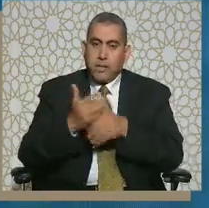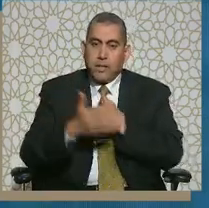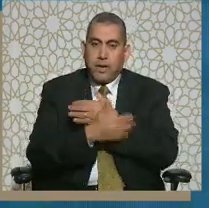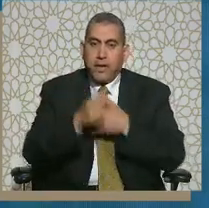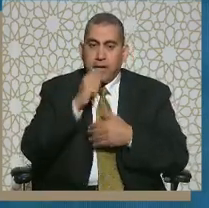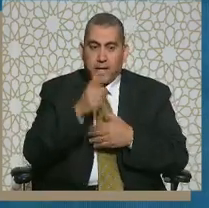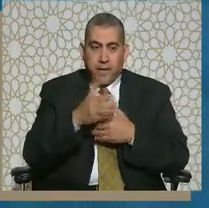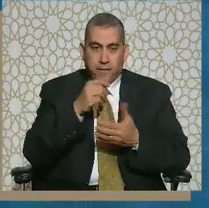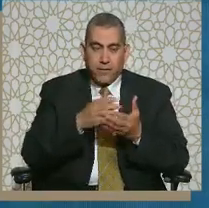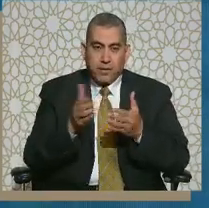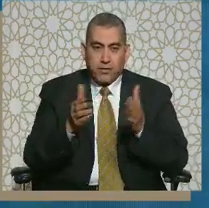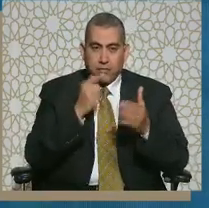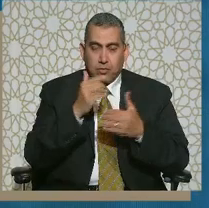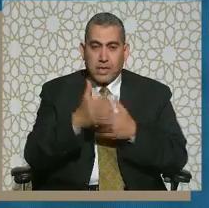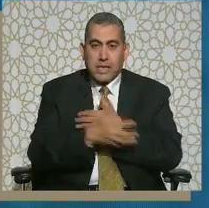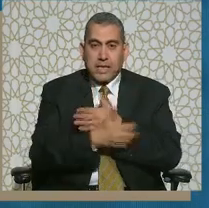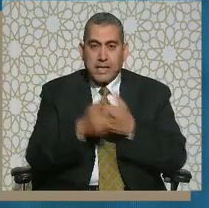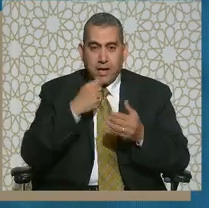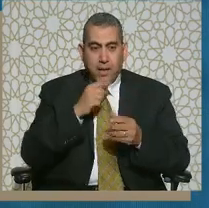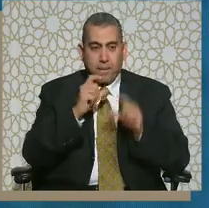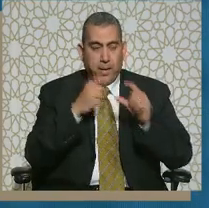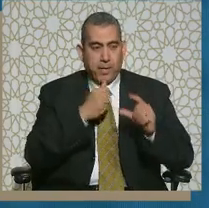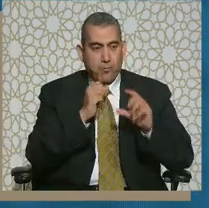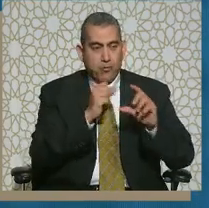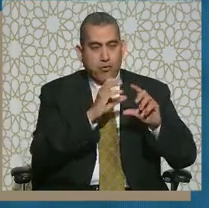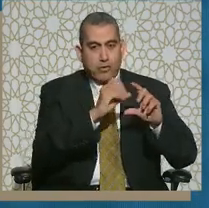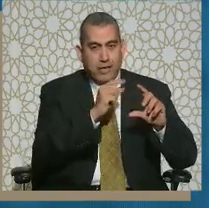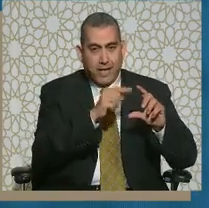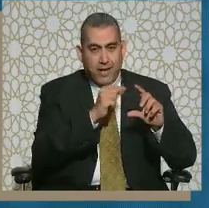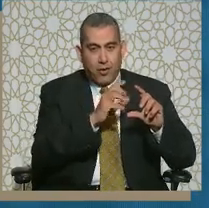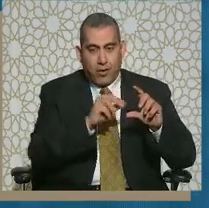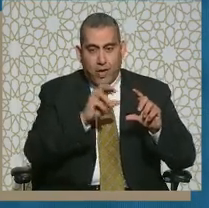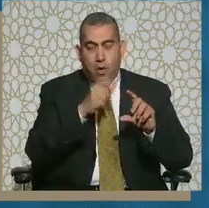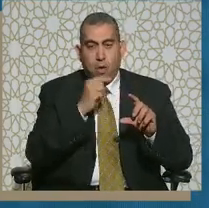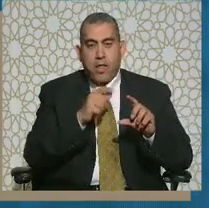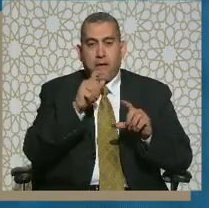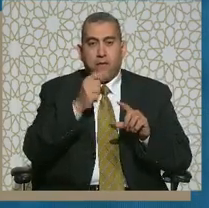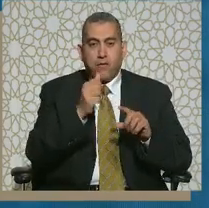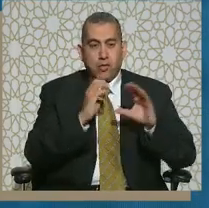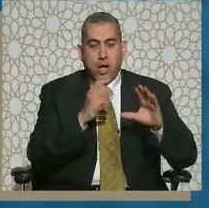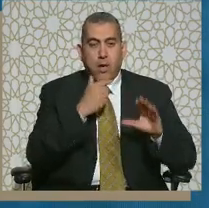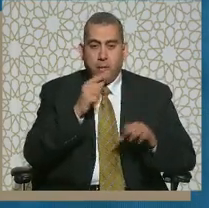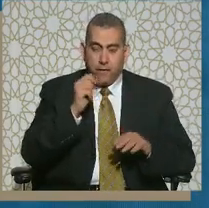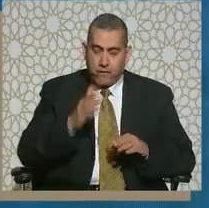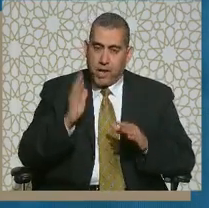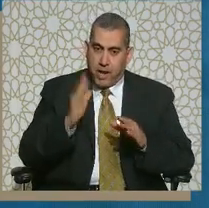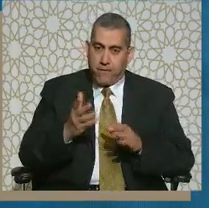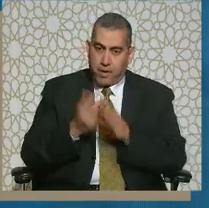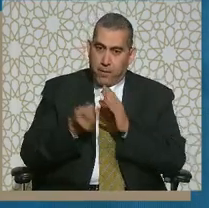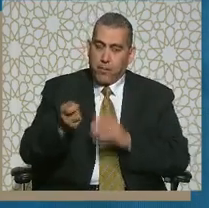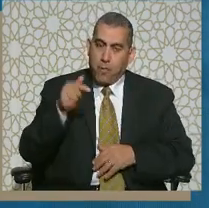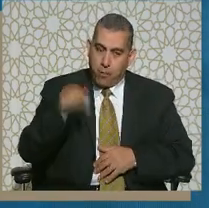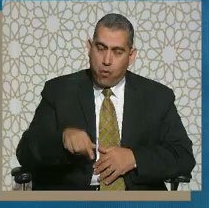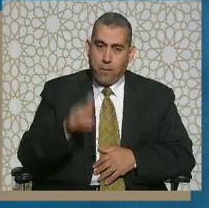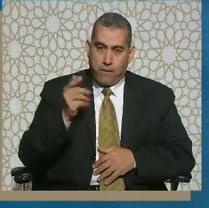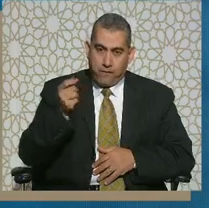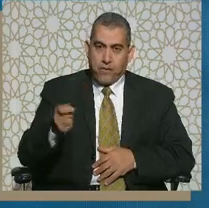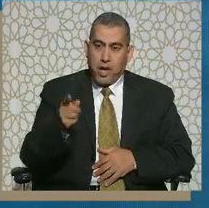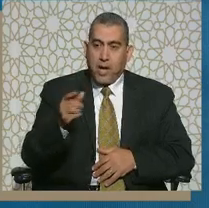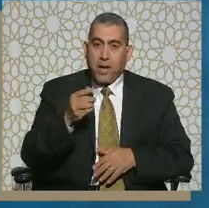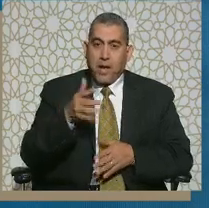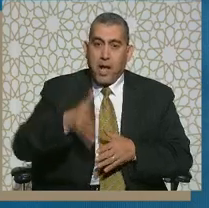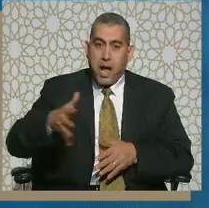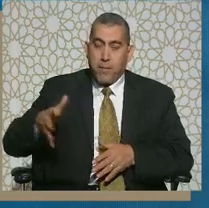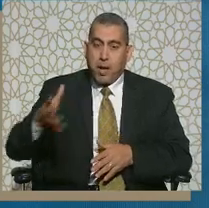ده ليس من باب الزكاه يعني ما يدومش لاولاده يعني لا ينفع ينفع ينفع ينفع اذا كانوا محتاجين منه